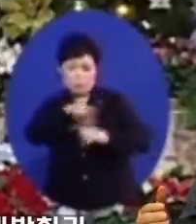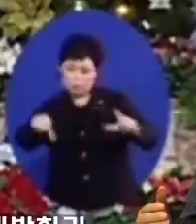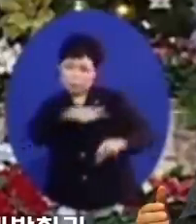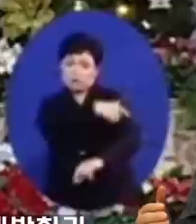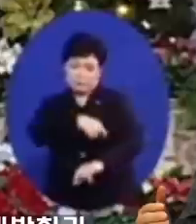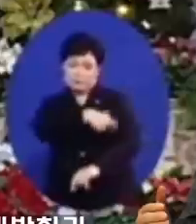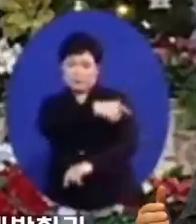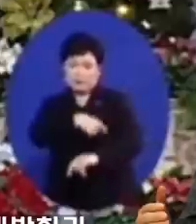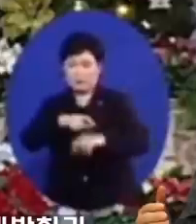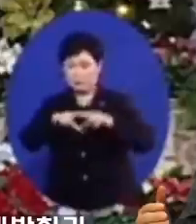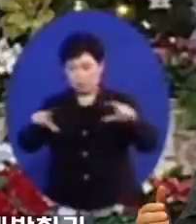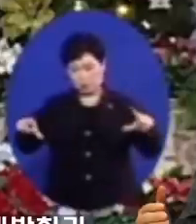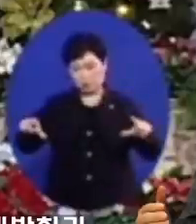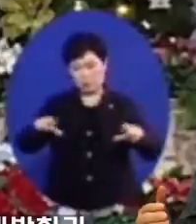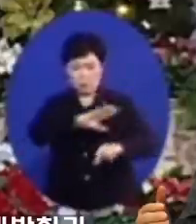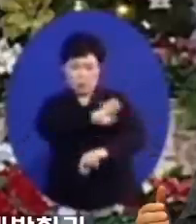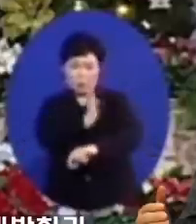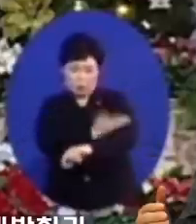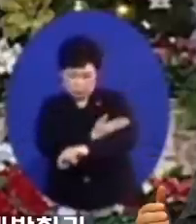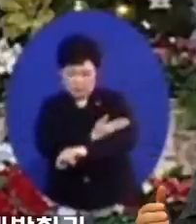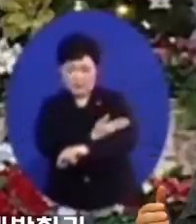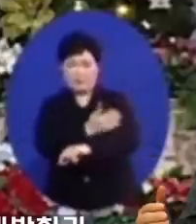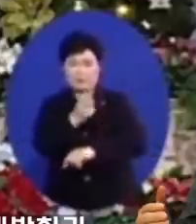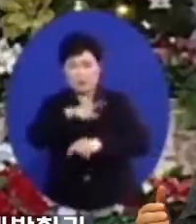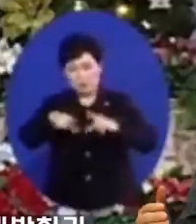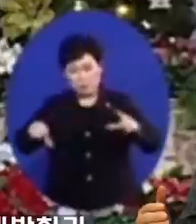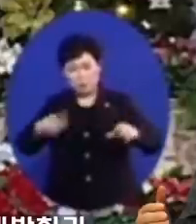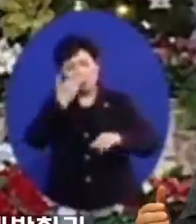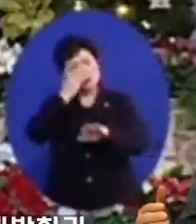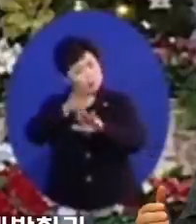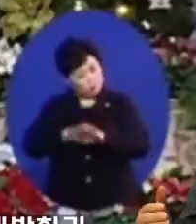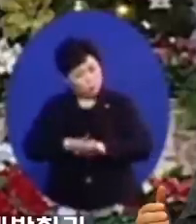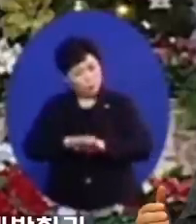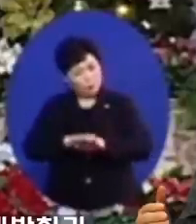평범한 권사요, 평범한 성도였는데